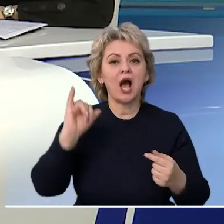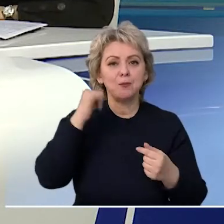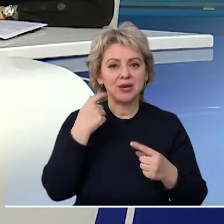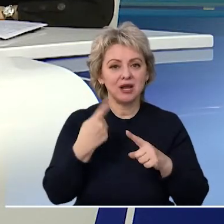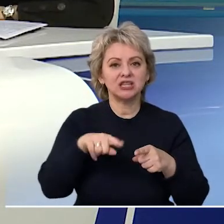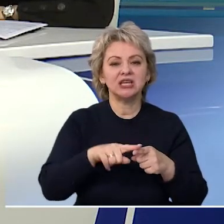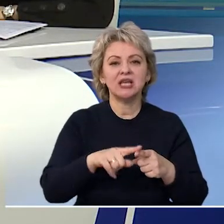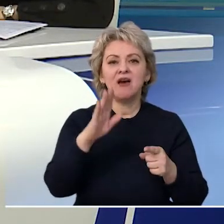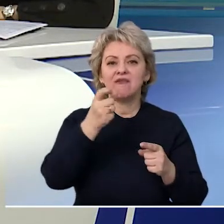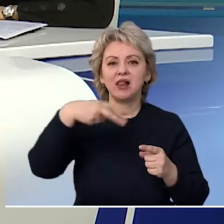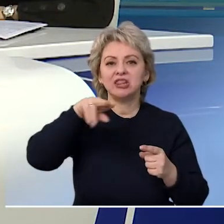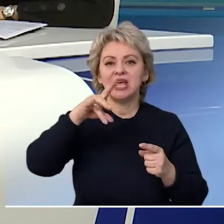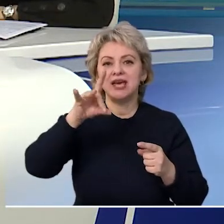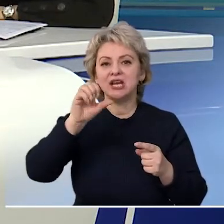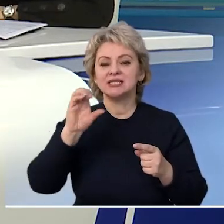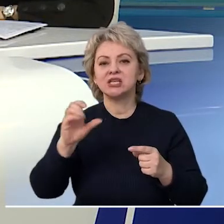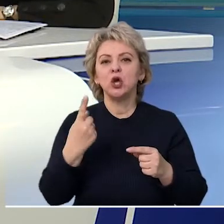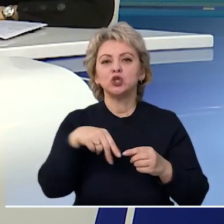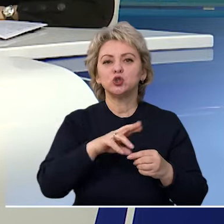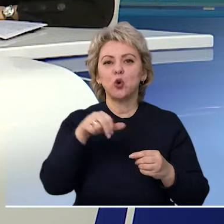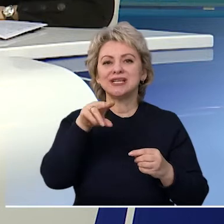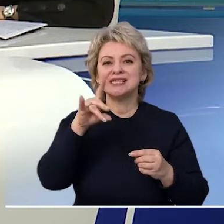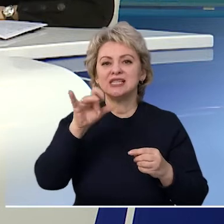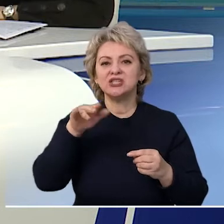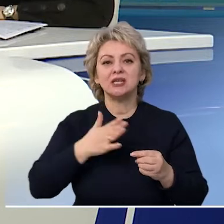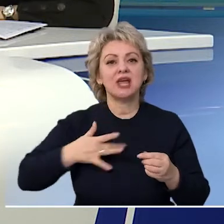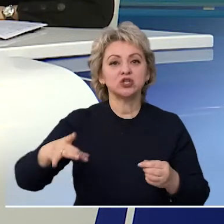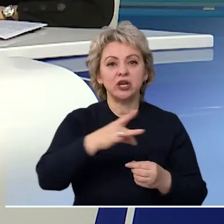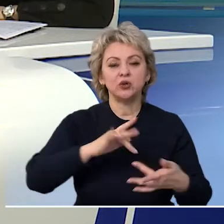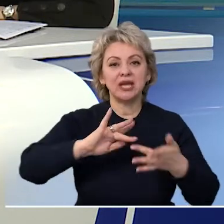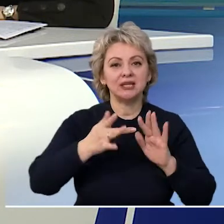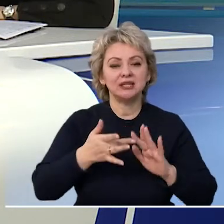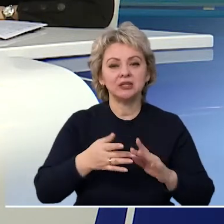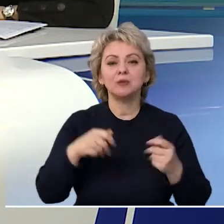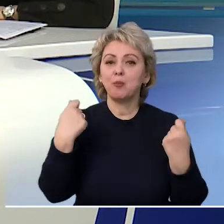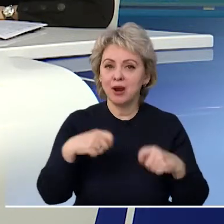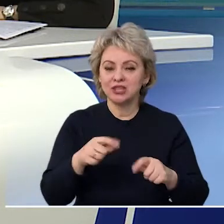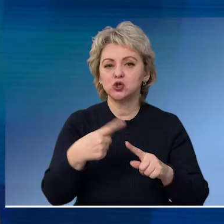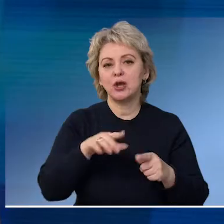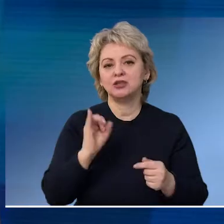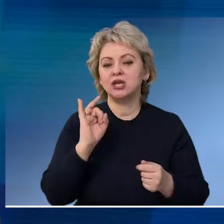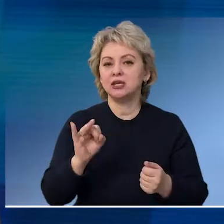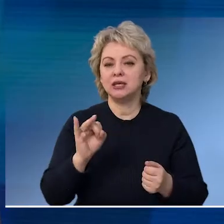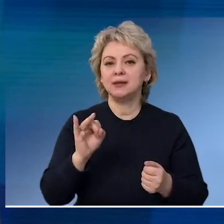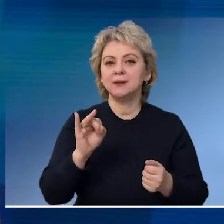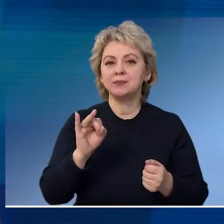других операторов. Это и Wildberries, это и Storum City, наш региональный интернет-маркетплейс. Это